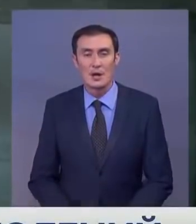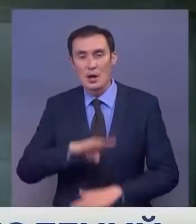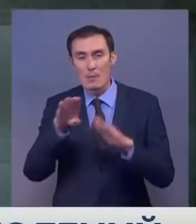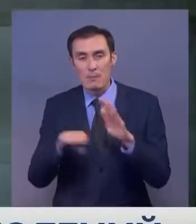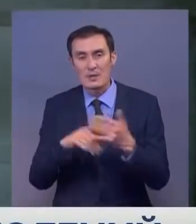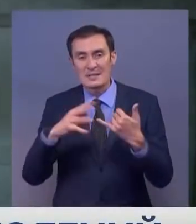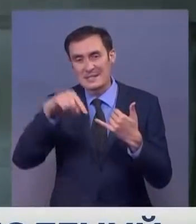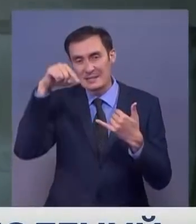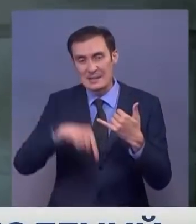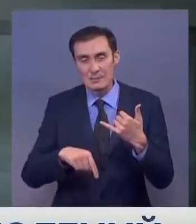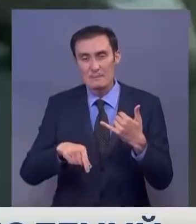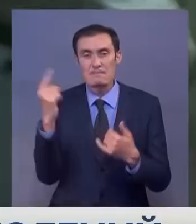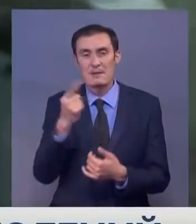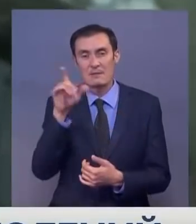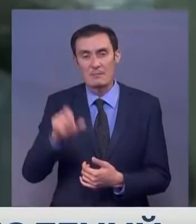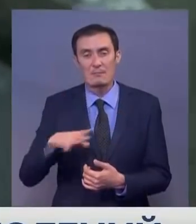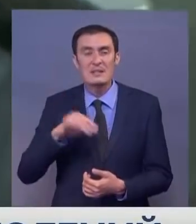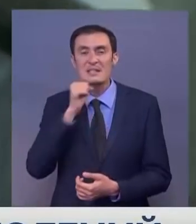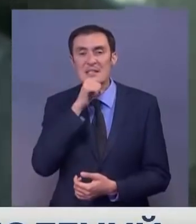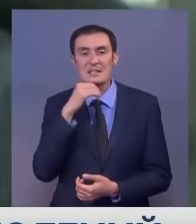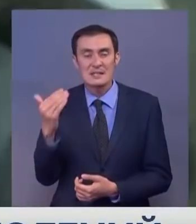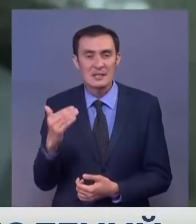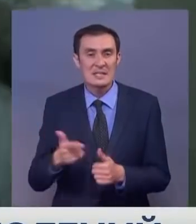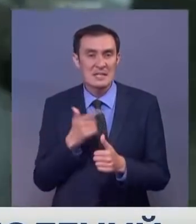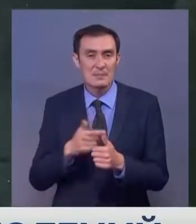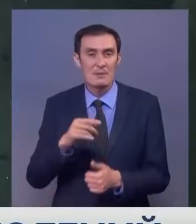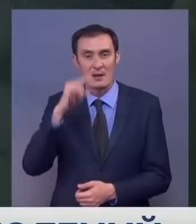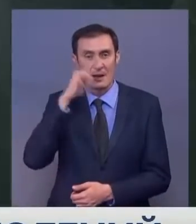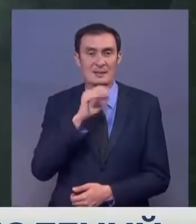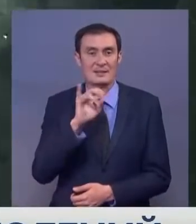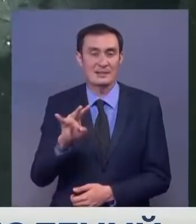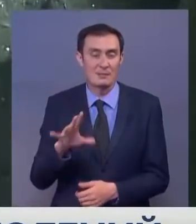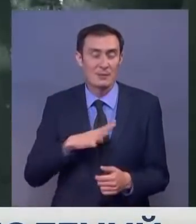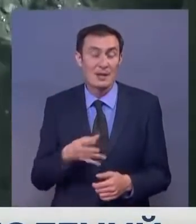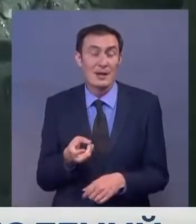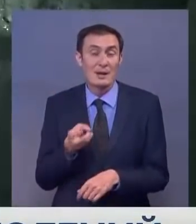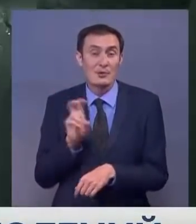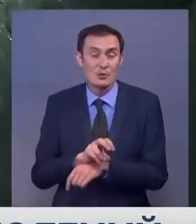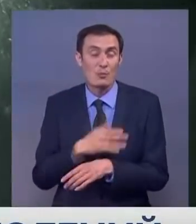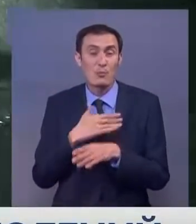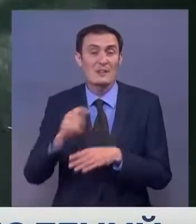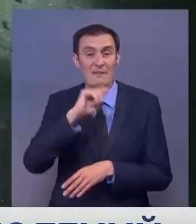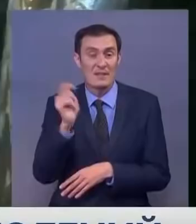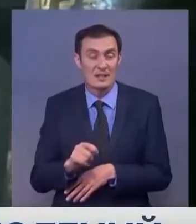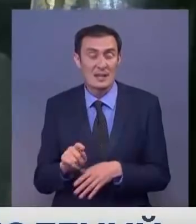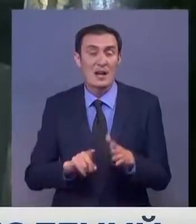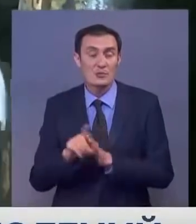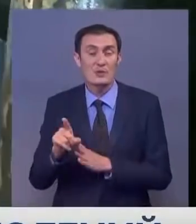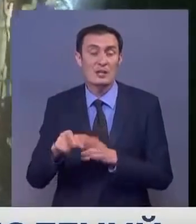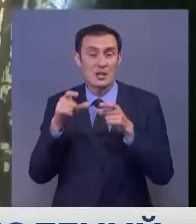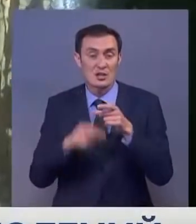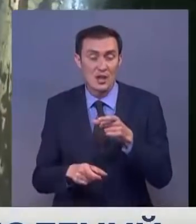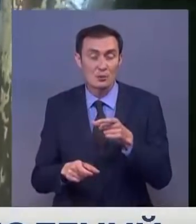Подземным первопроходцем в семье Мустафиных стал дед со звучным именем Казахстан. Он пришел на шахту сразу после войны. А за ним сюда, на